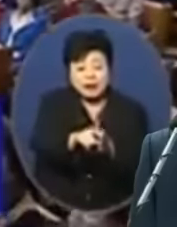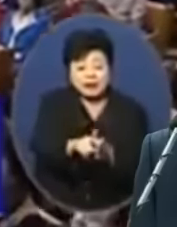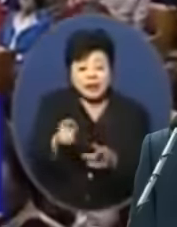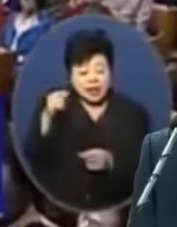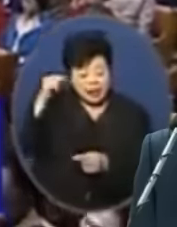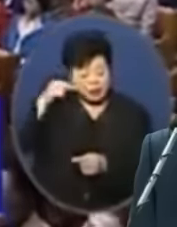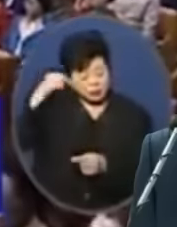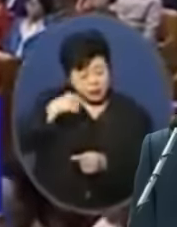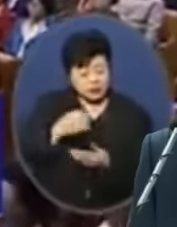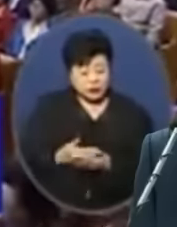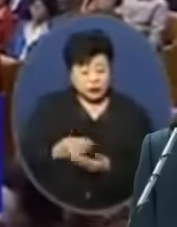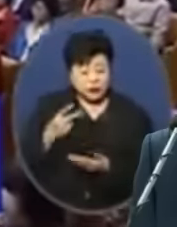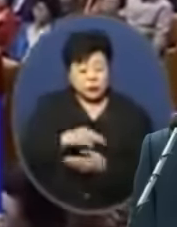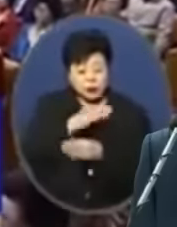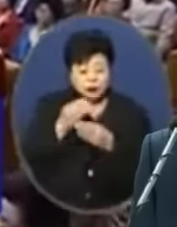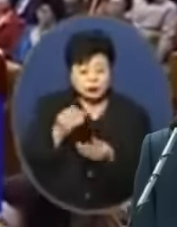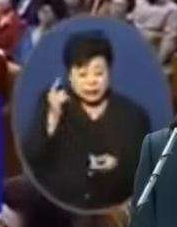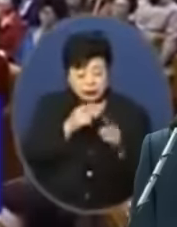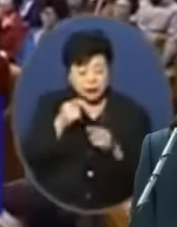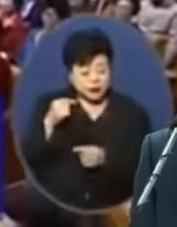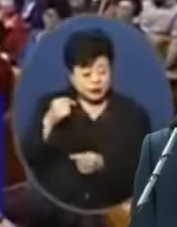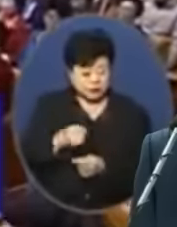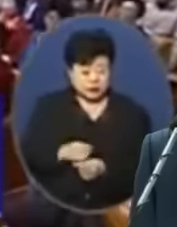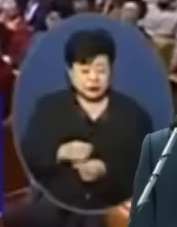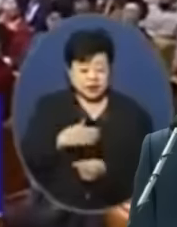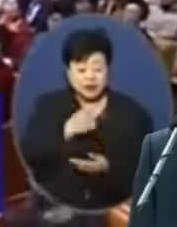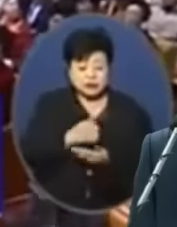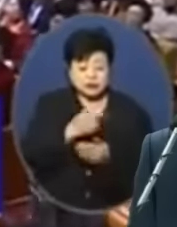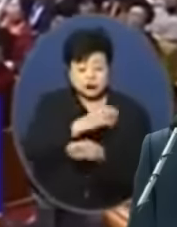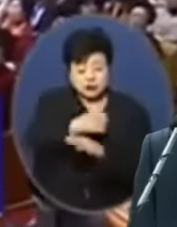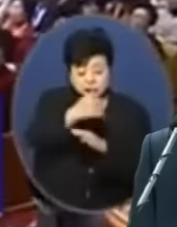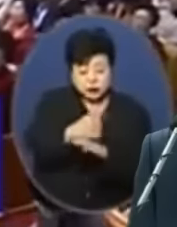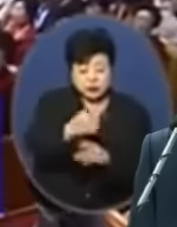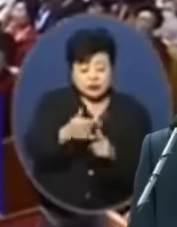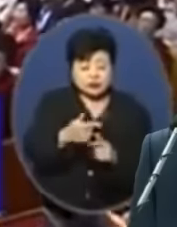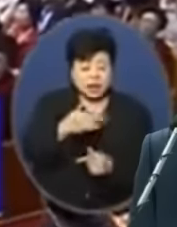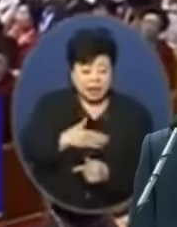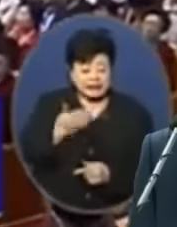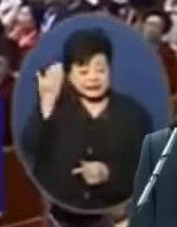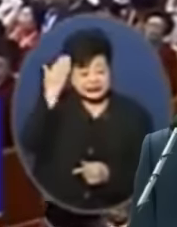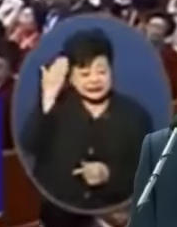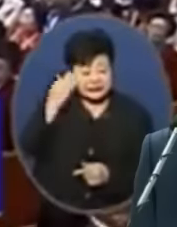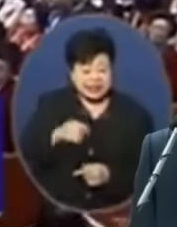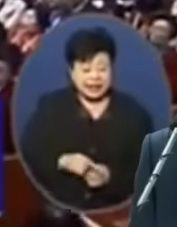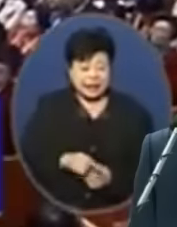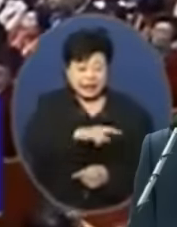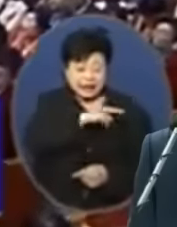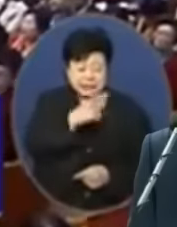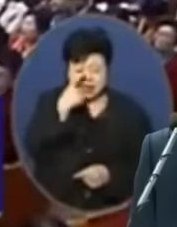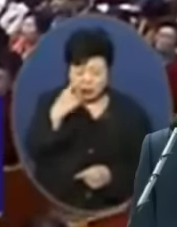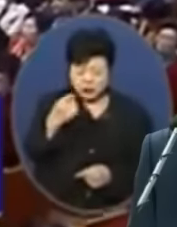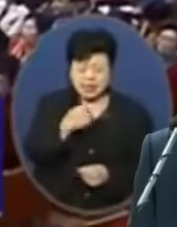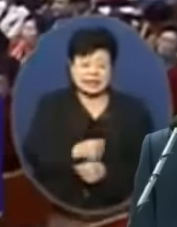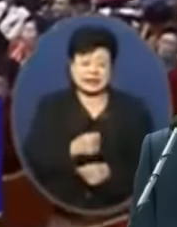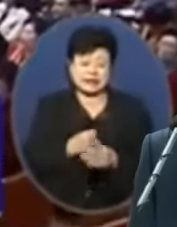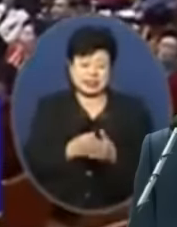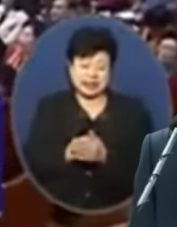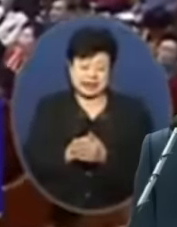해로 여길 뿐더러 또한 모든 것을 해로 여기면 내 주 예수 그리스도를 아는 지식이 가장